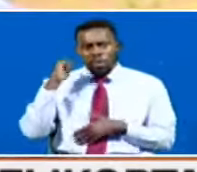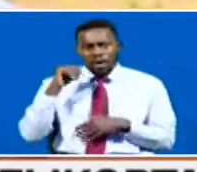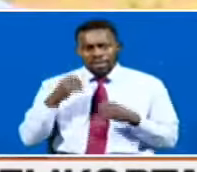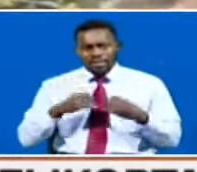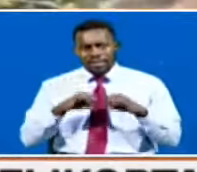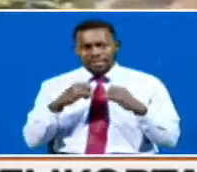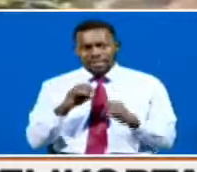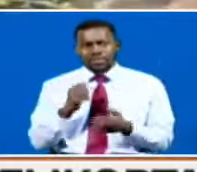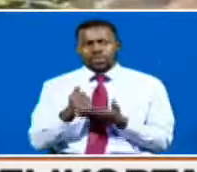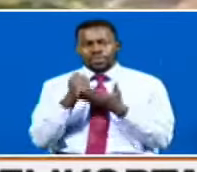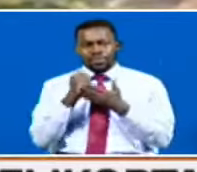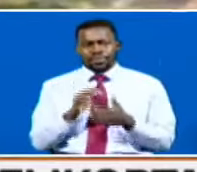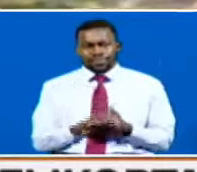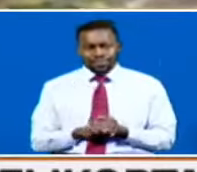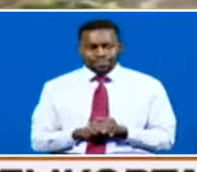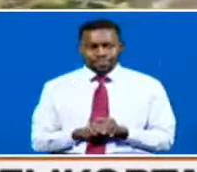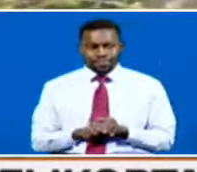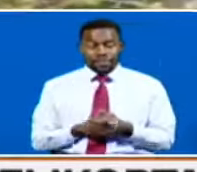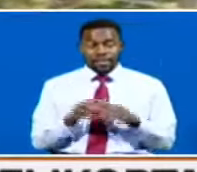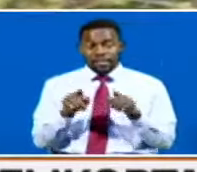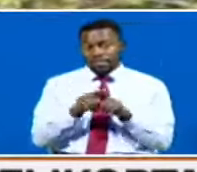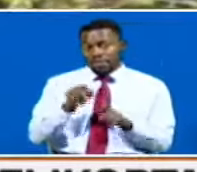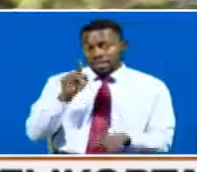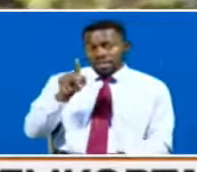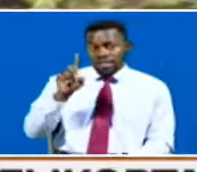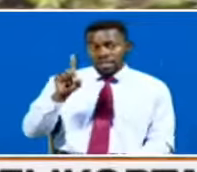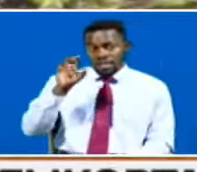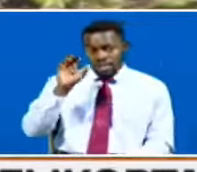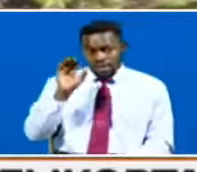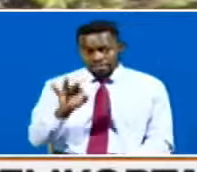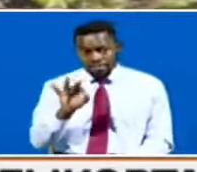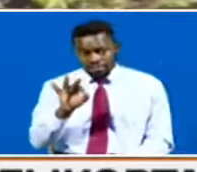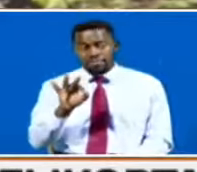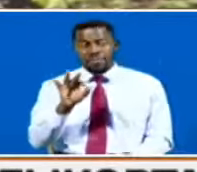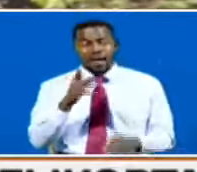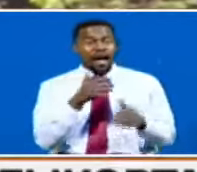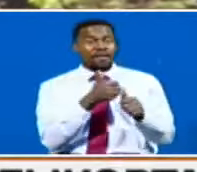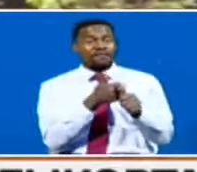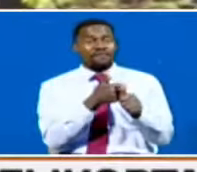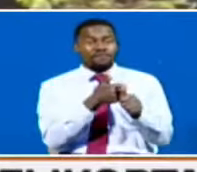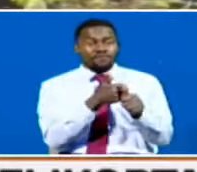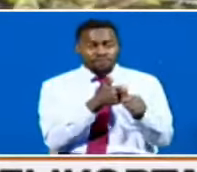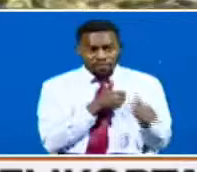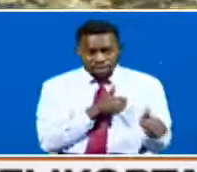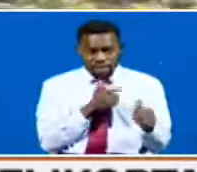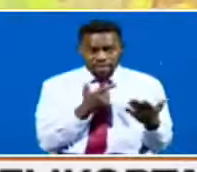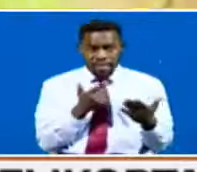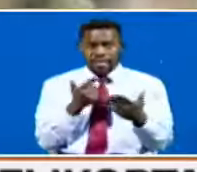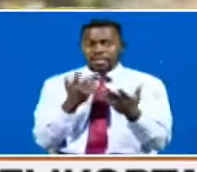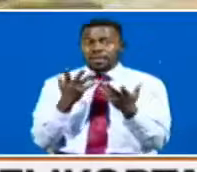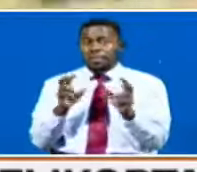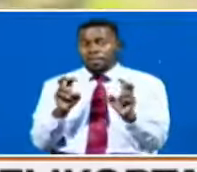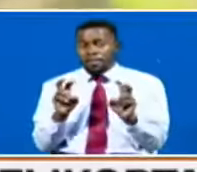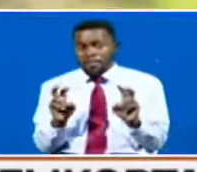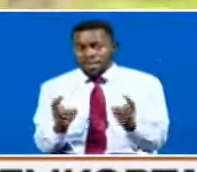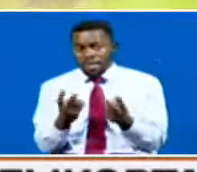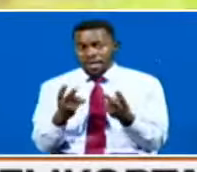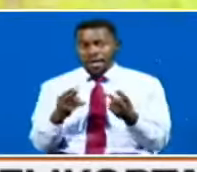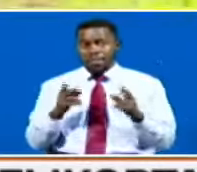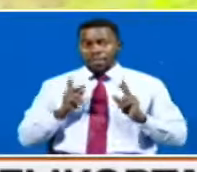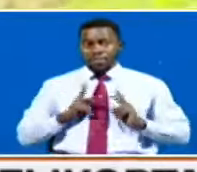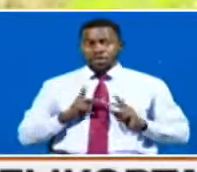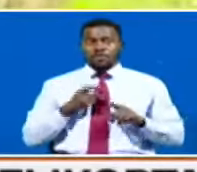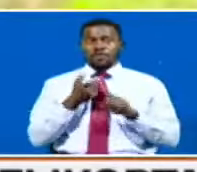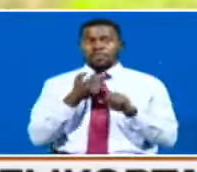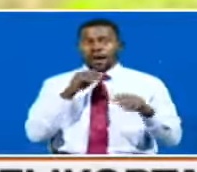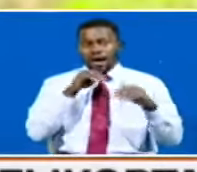ndege ndani. Maafisa wa KDF waliwazuia waandishi wa habari kufika eneo kulipokuwa na mabaki ya ndege,